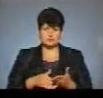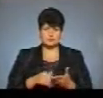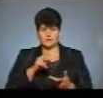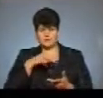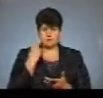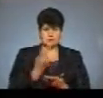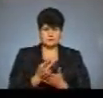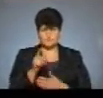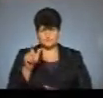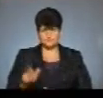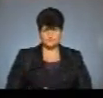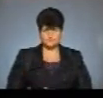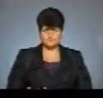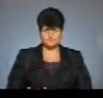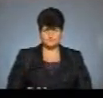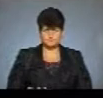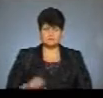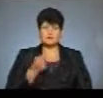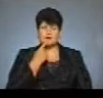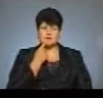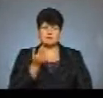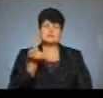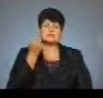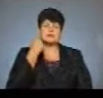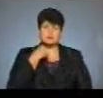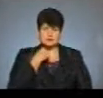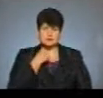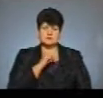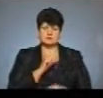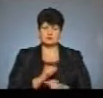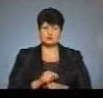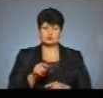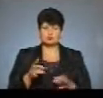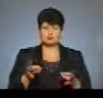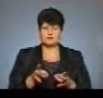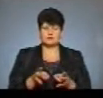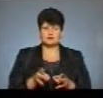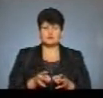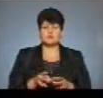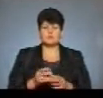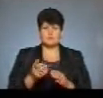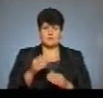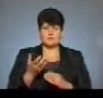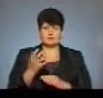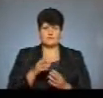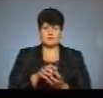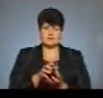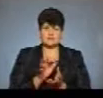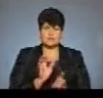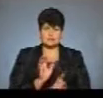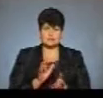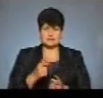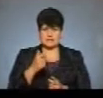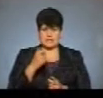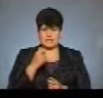людині. Корінь язика може западати і перекривати дихальні шляхи. Тому потрібно трошки закинути голову, відкрити рота, закрити носа